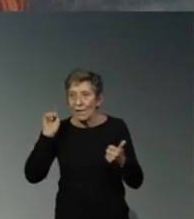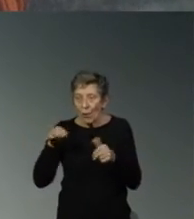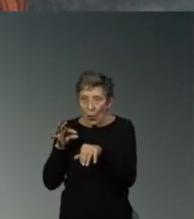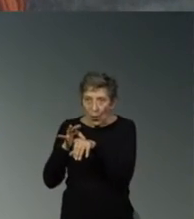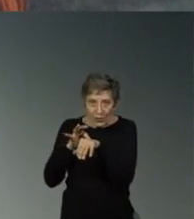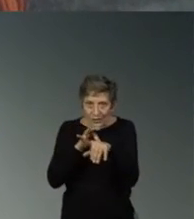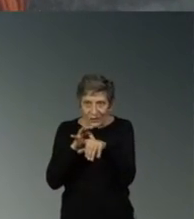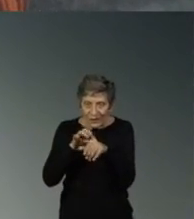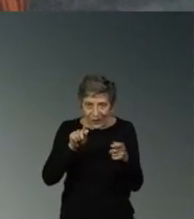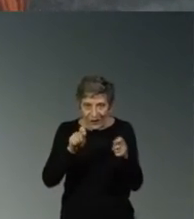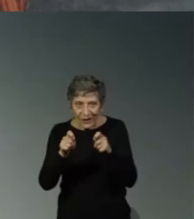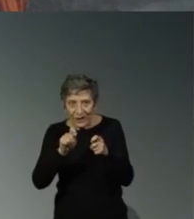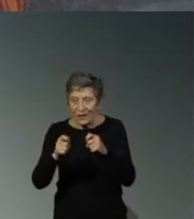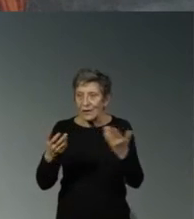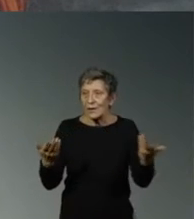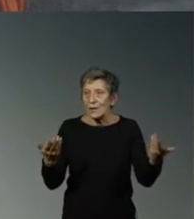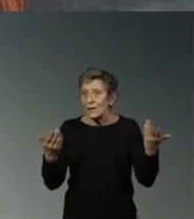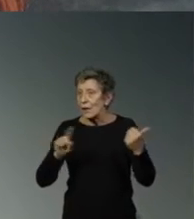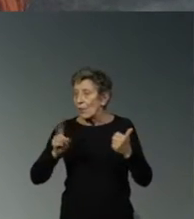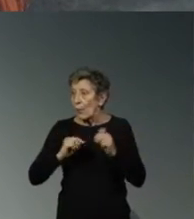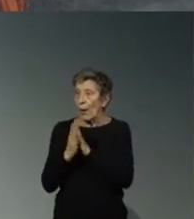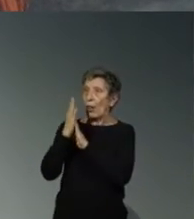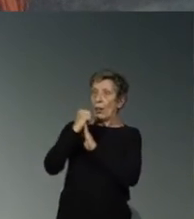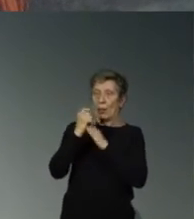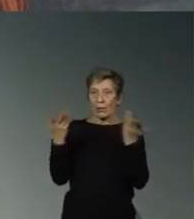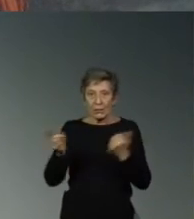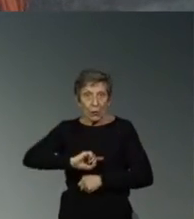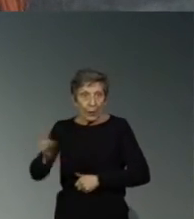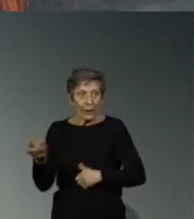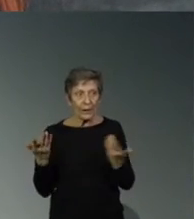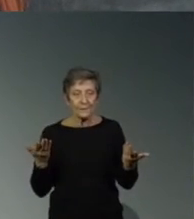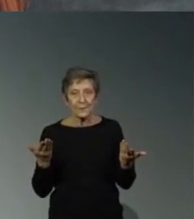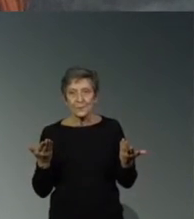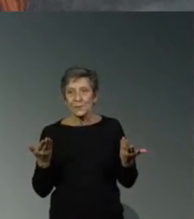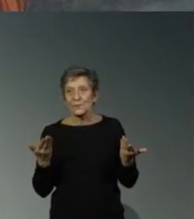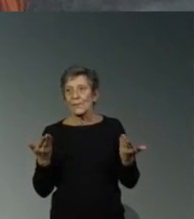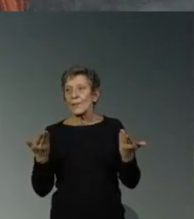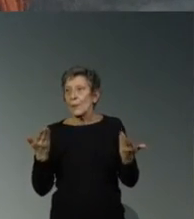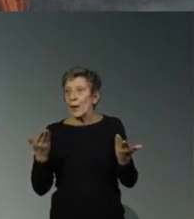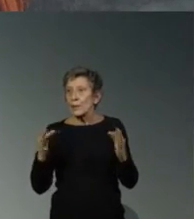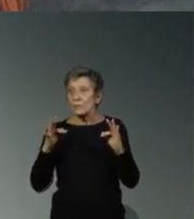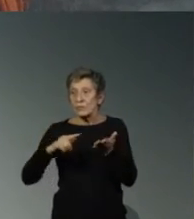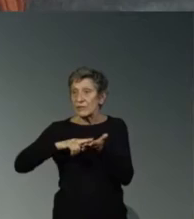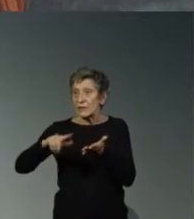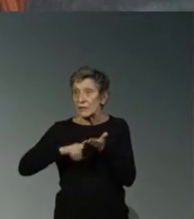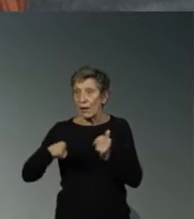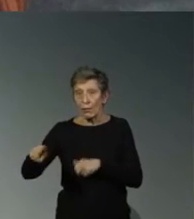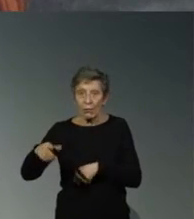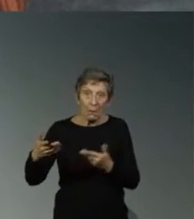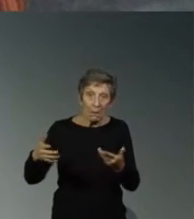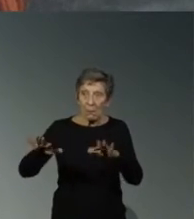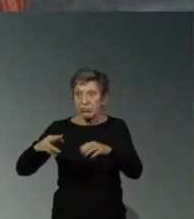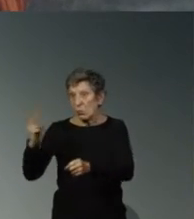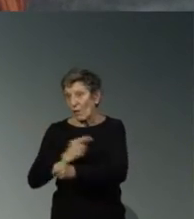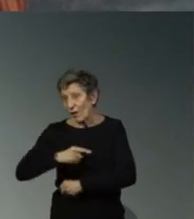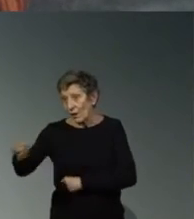il faut avoir du discernement, il ne faut pas du tout se laisser dépasser par lui. Et pour l'instant, sur le plan littéraire, il est très, très dépassable. Enfin, il est très mauvais,